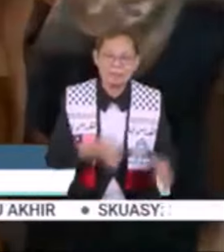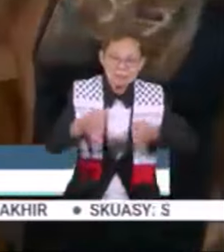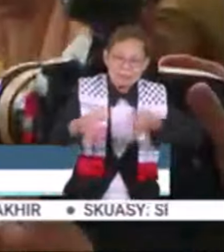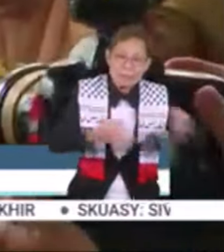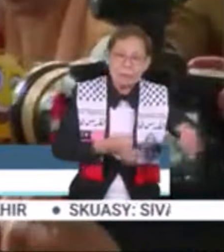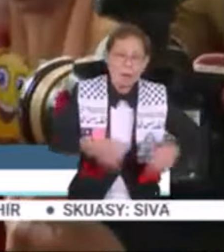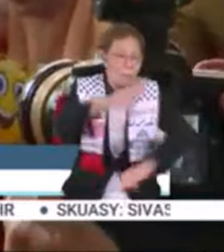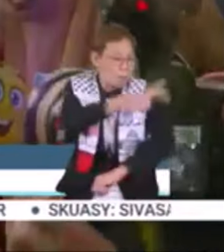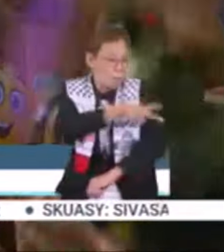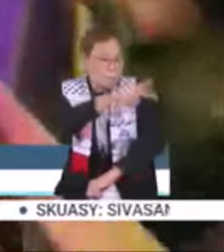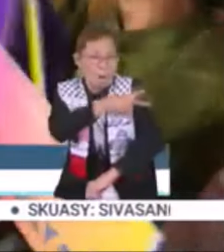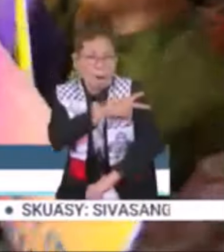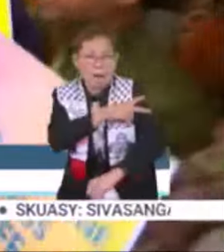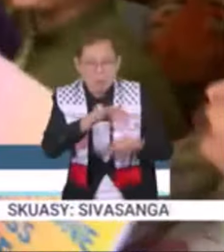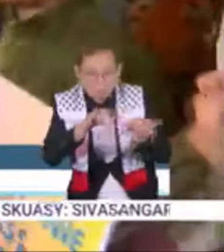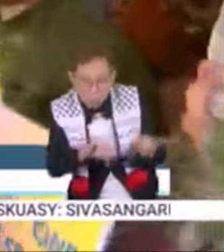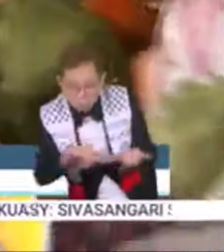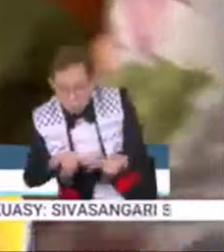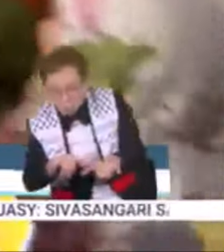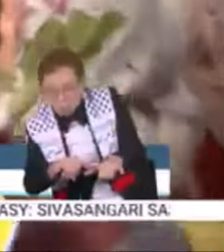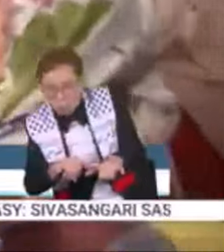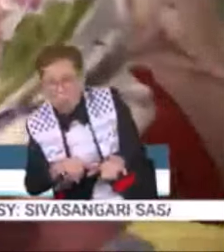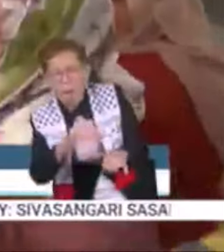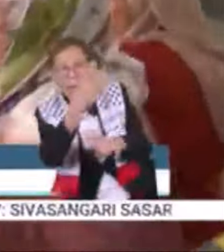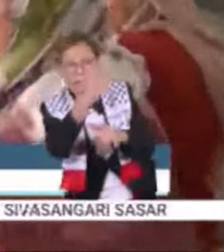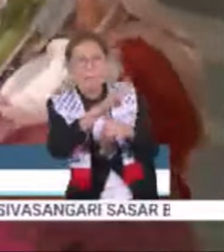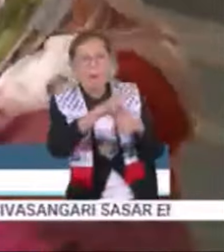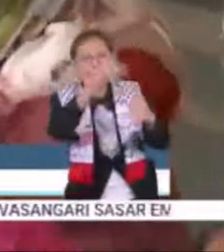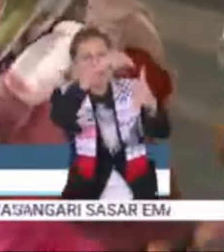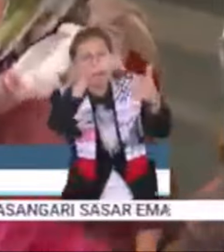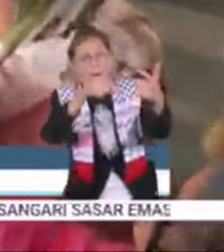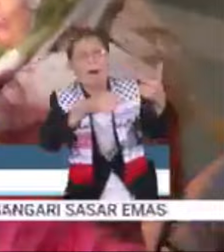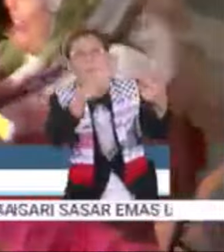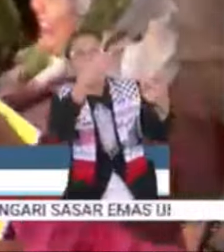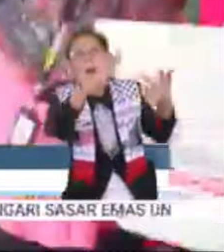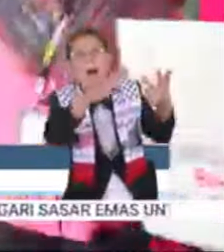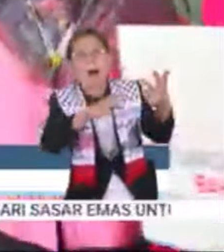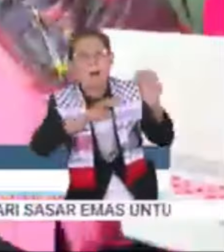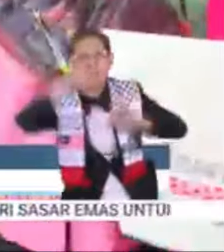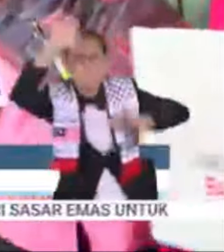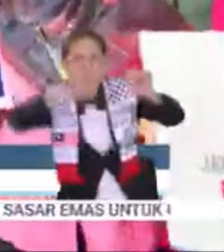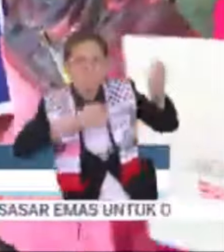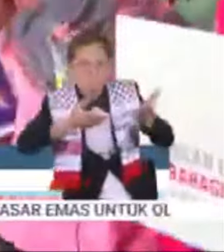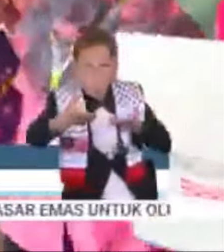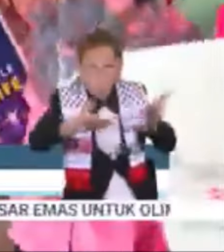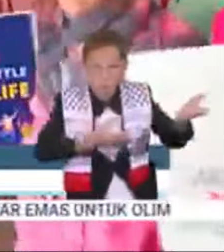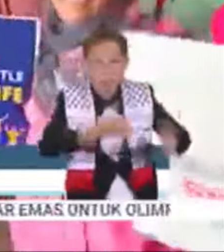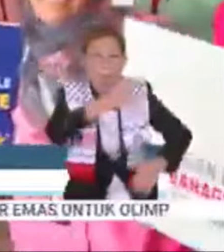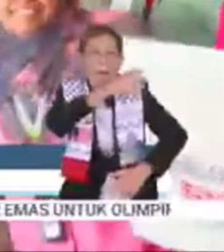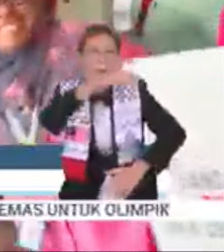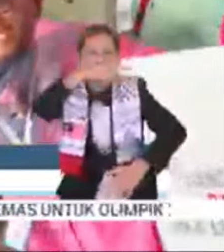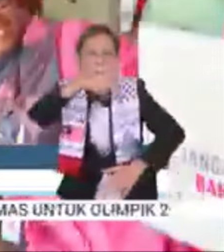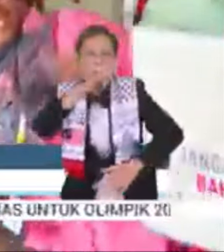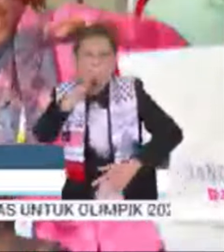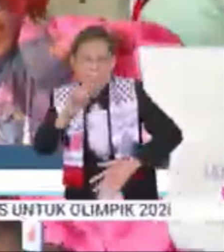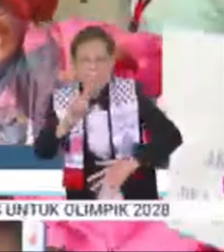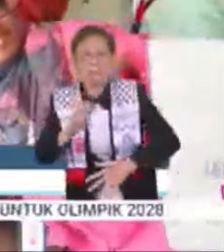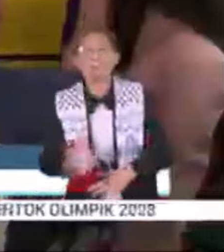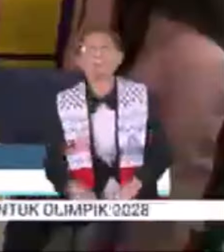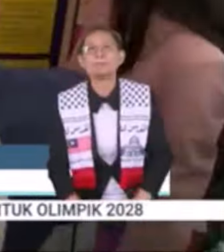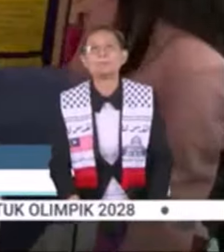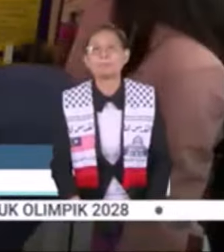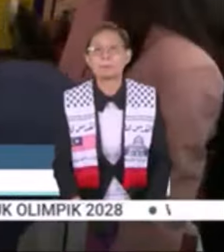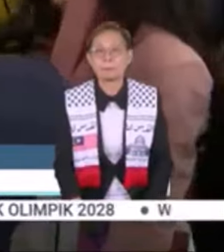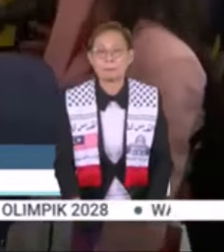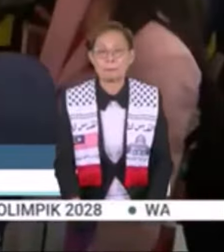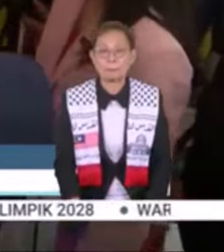Jelas beliau, penarafan itu diukur berdasarkan 14 komponen penilaian termasuklah perkhidmatan pihak berkuasa tempatan